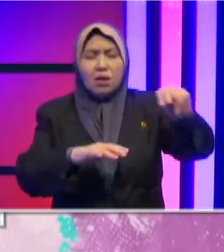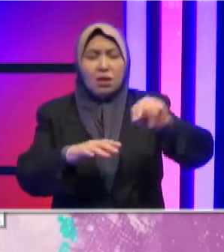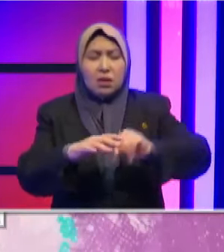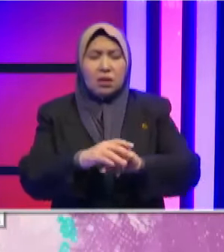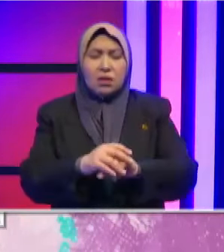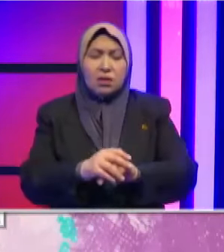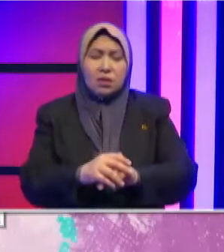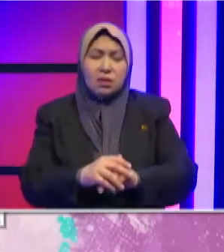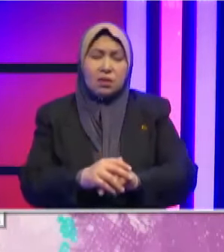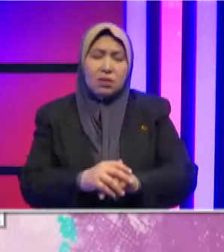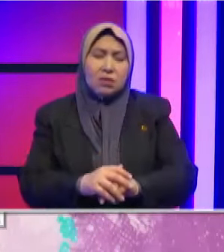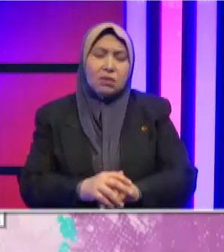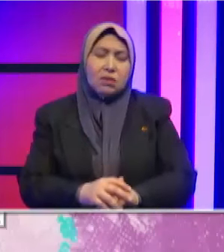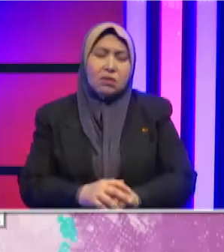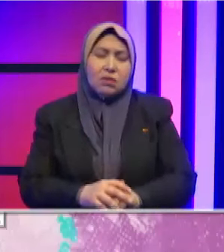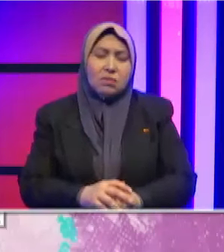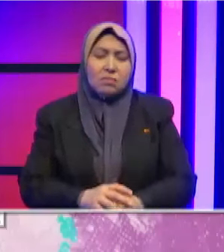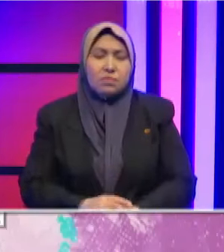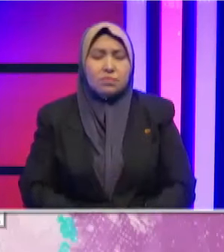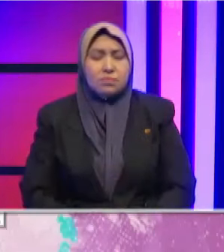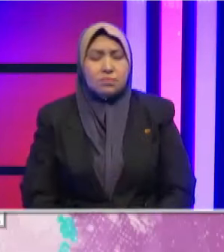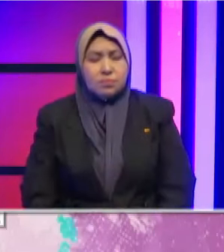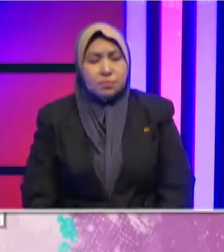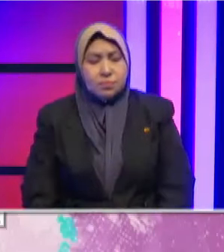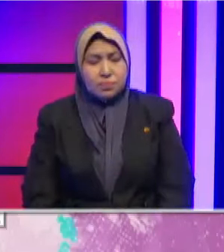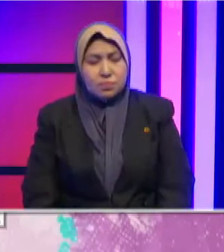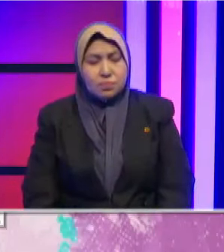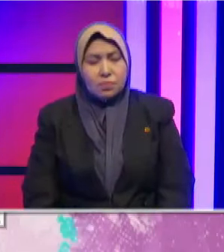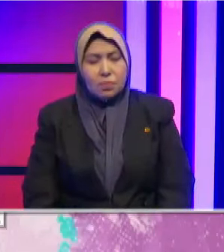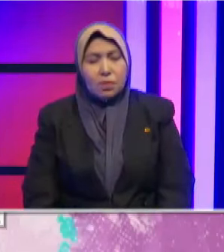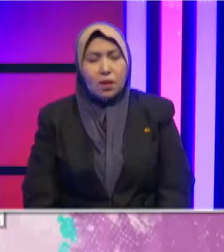hawadi Bubun